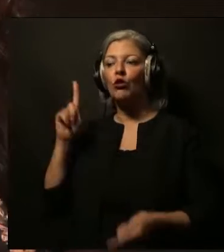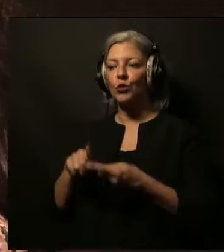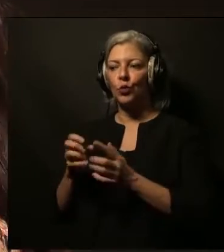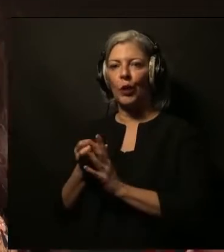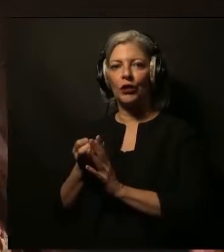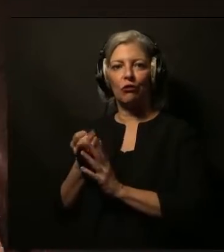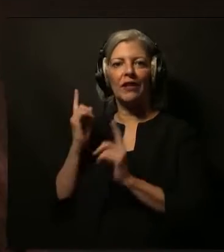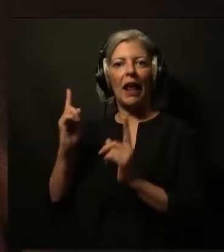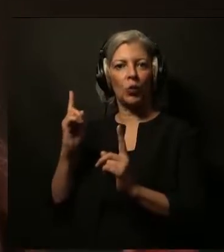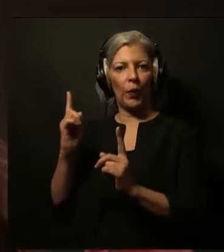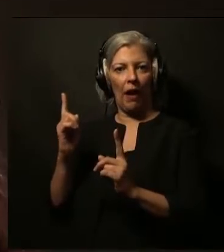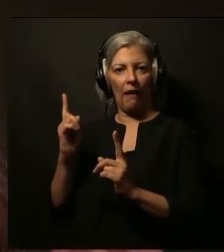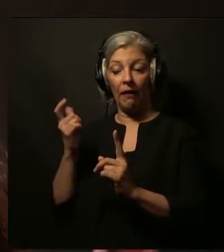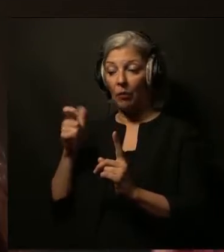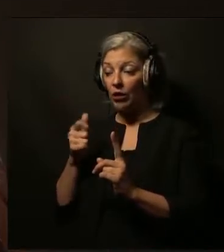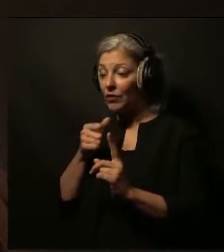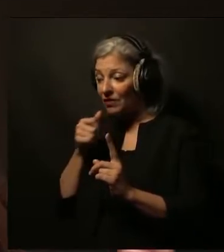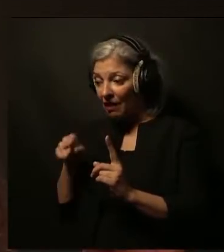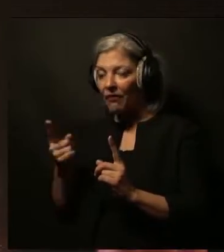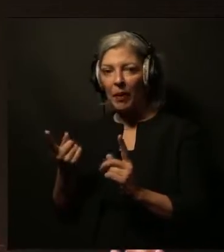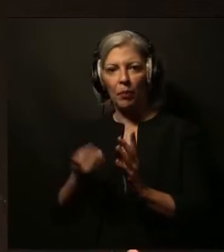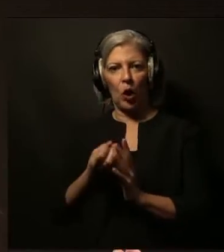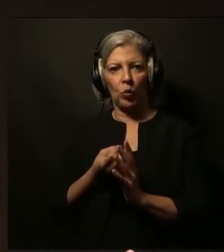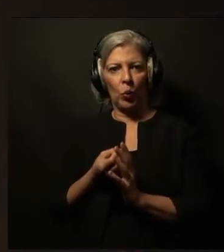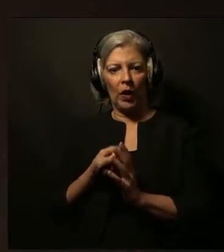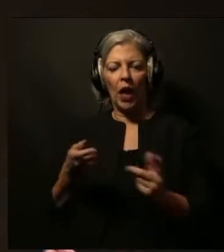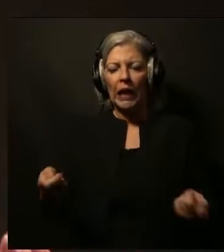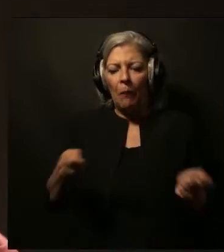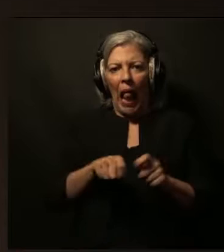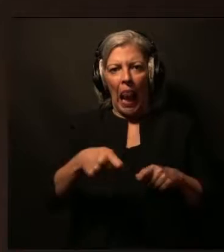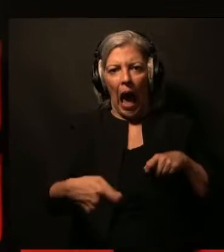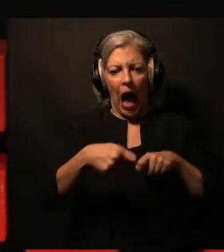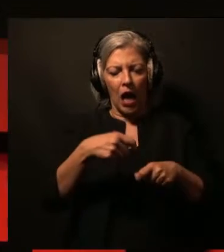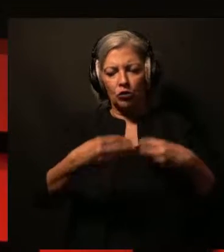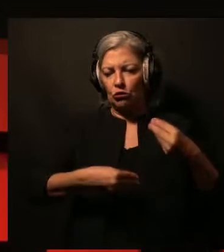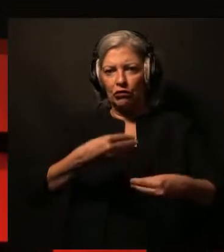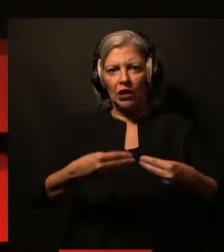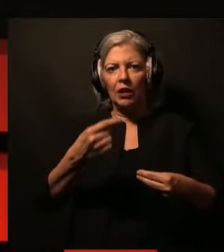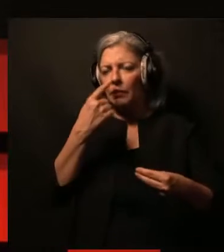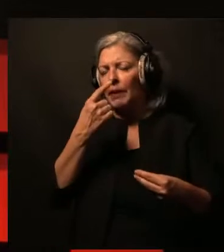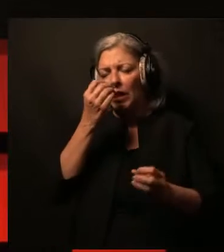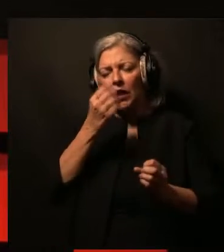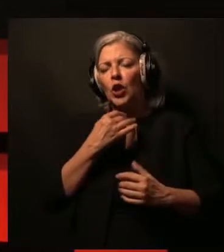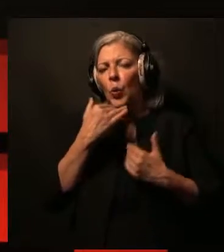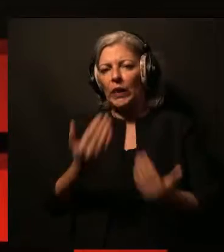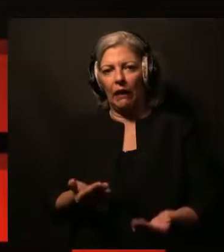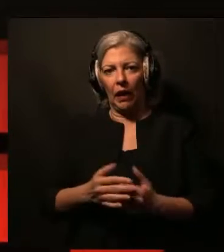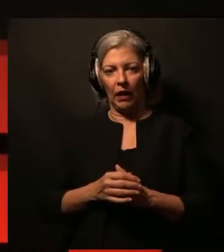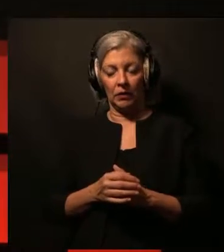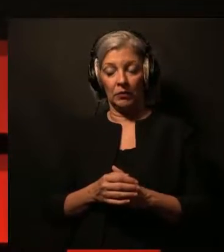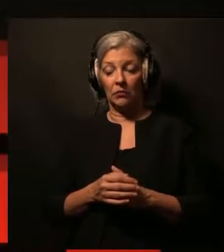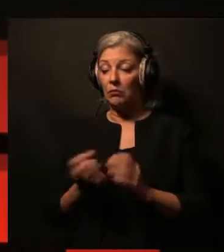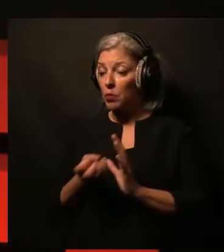per creare degli imballaggi e dei prodotti monouso inutili perché la produzione di qualsiasi imballaggio e di